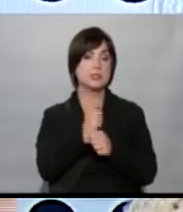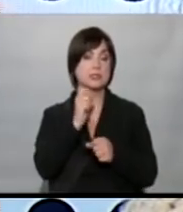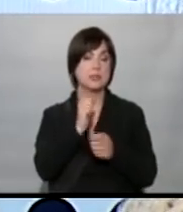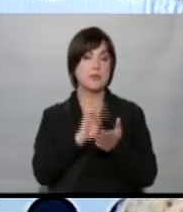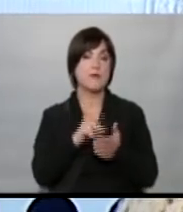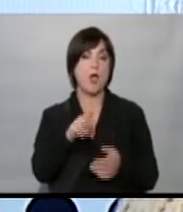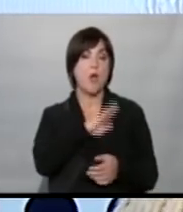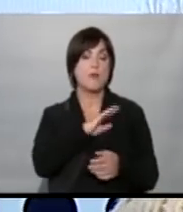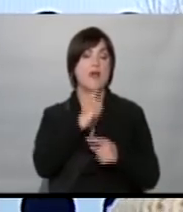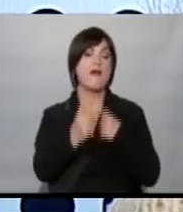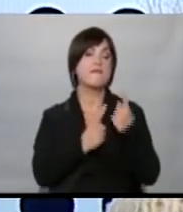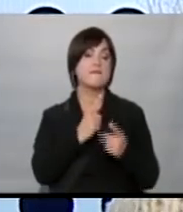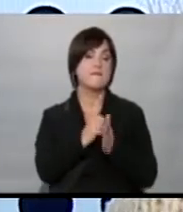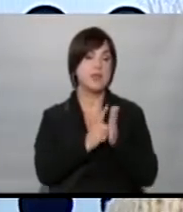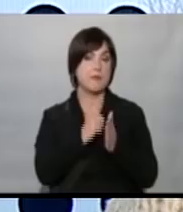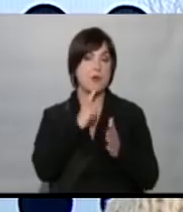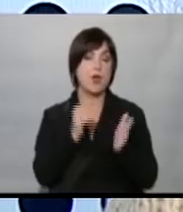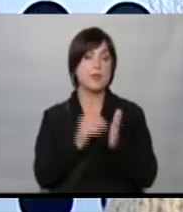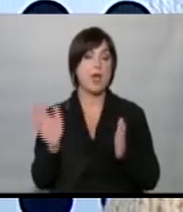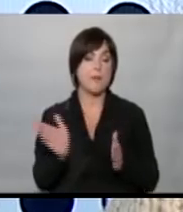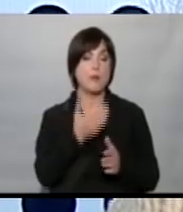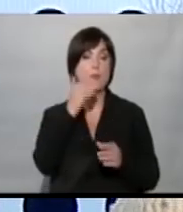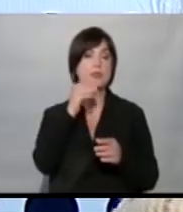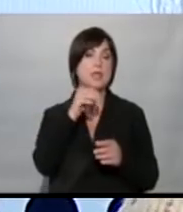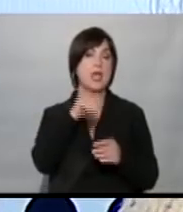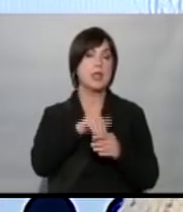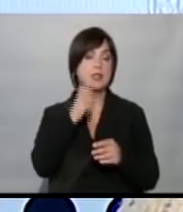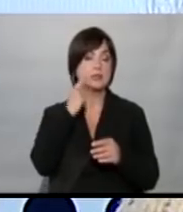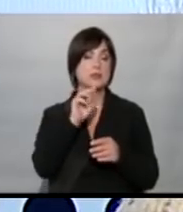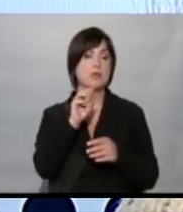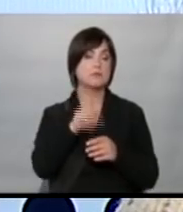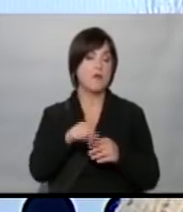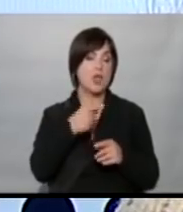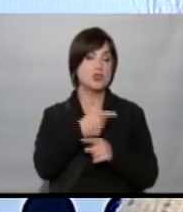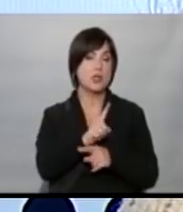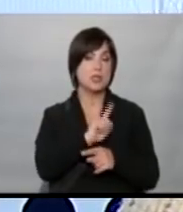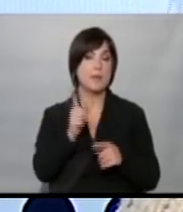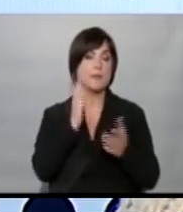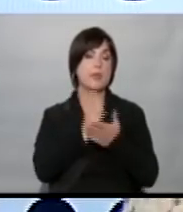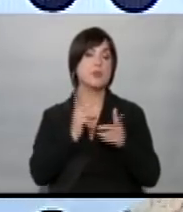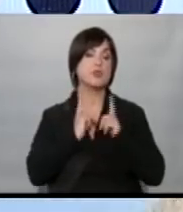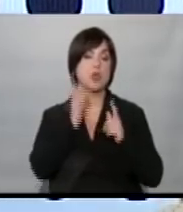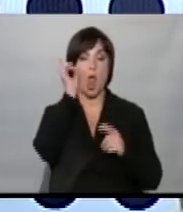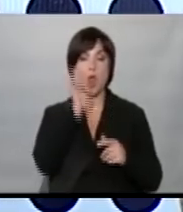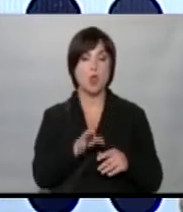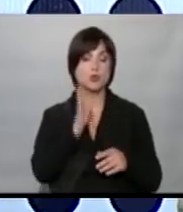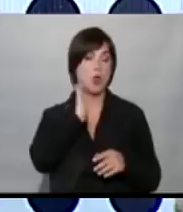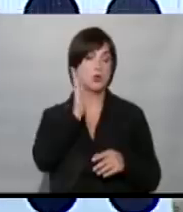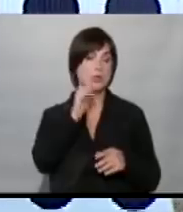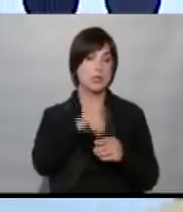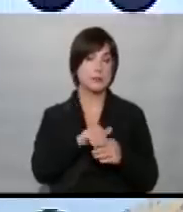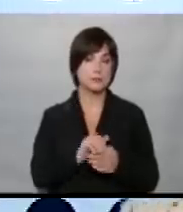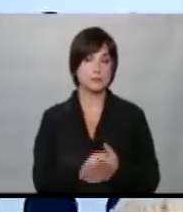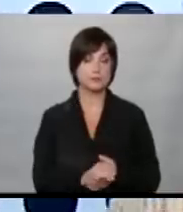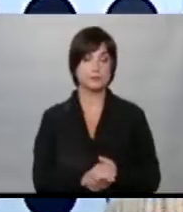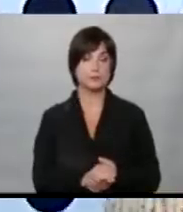вакво критично време кога треба да пројде референдум, за да се занемари таа шанса да не биде очекувано волку лош излез на... Вака,